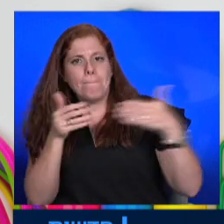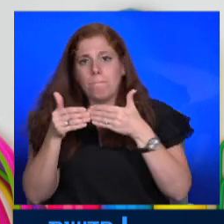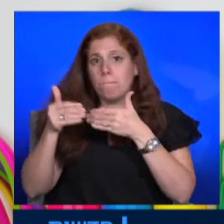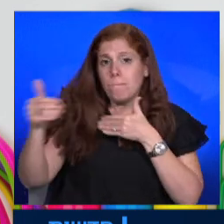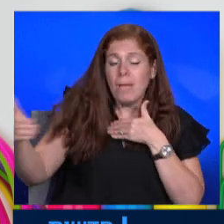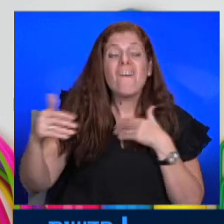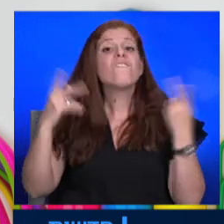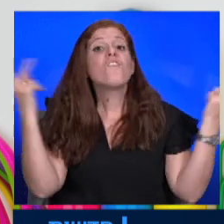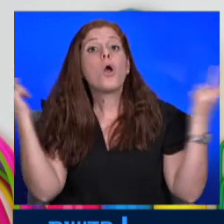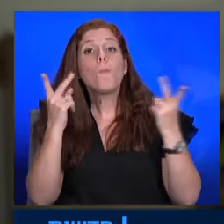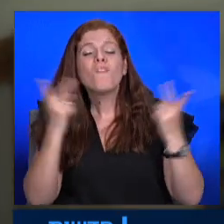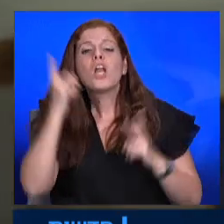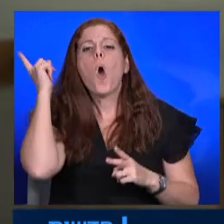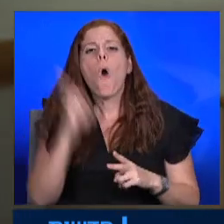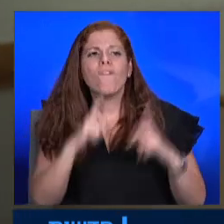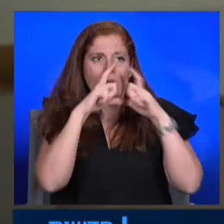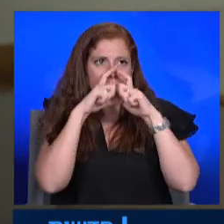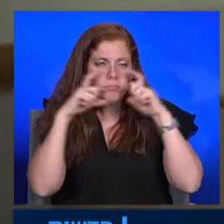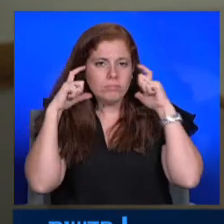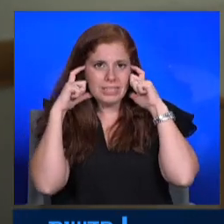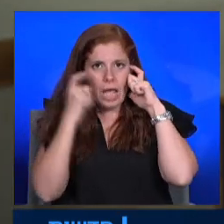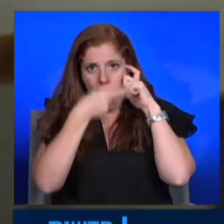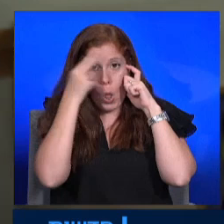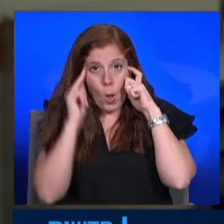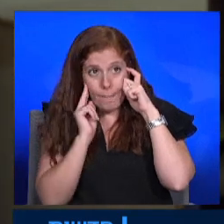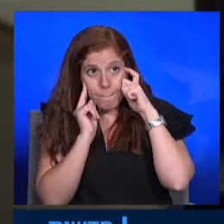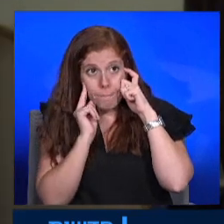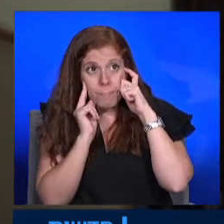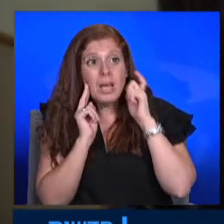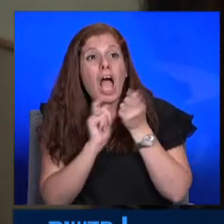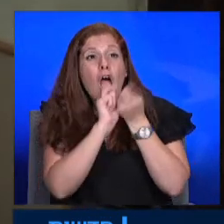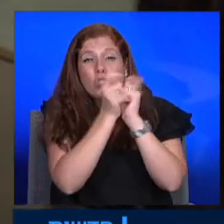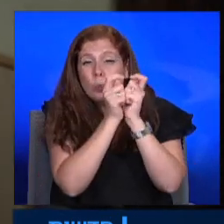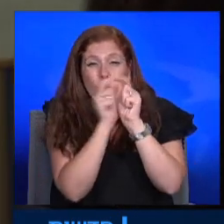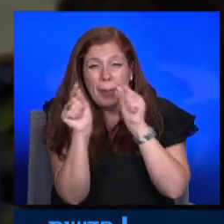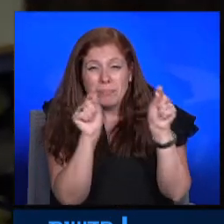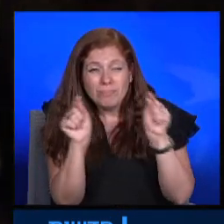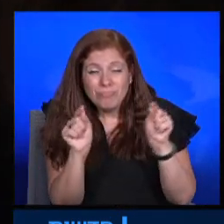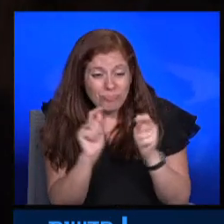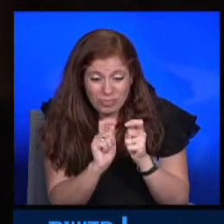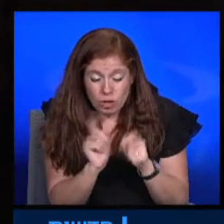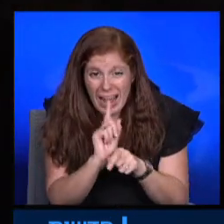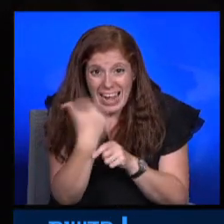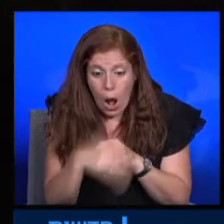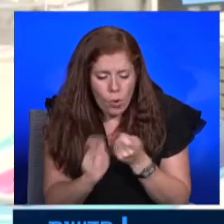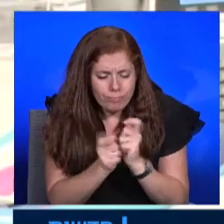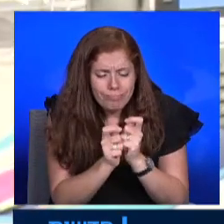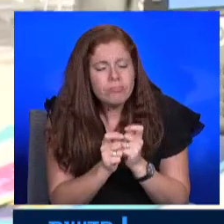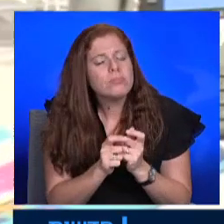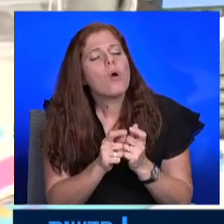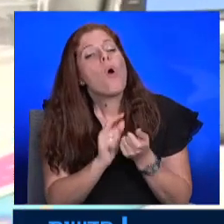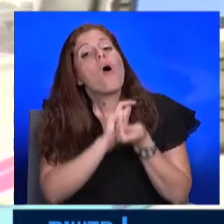חובת עטיית מסכה להורים. שינויים של הרגע האחרון הופכים את האתגר המורכב ממילא למורכב הרבה